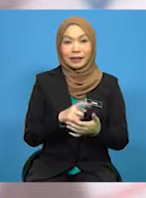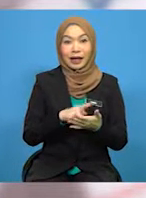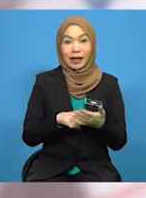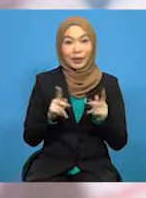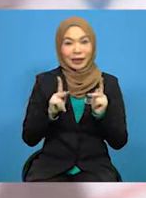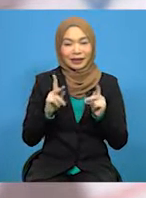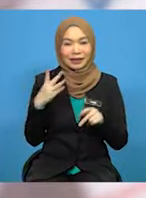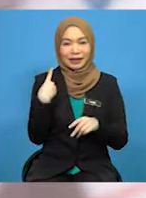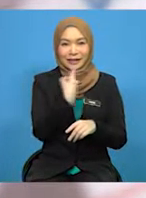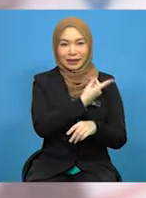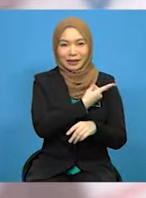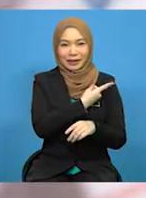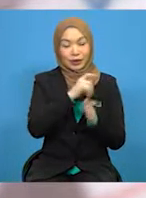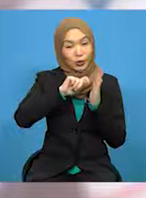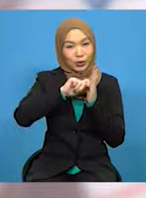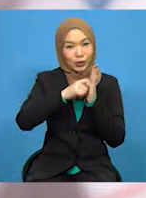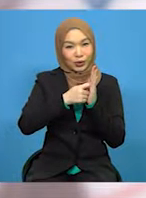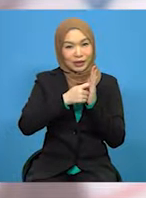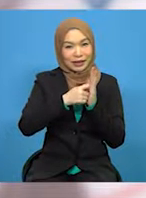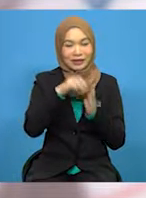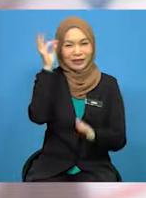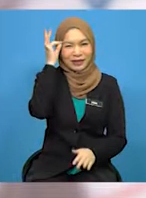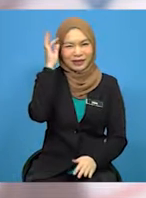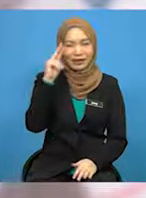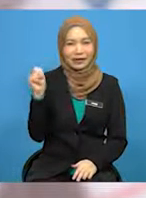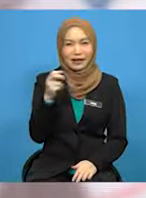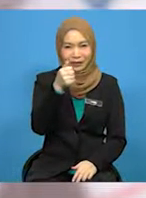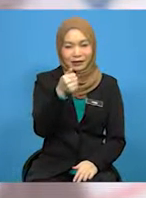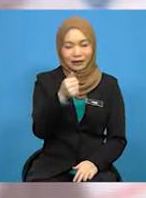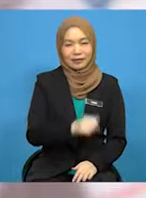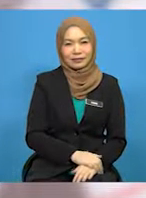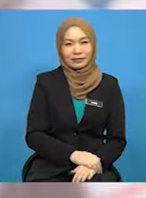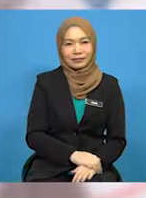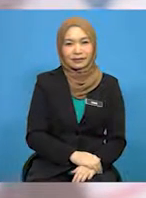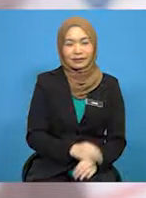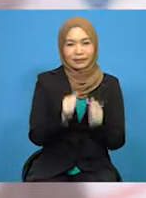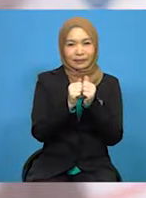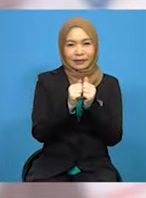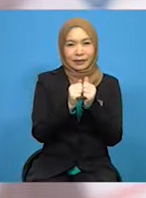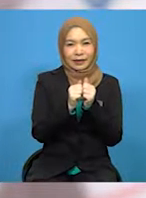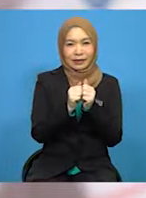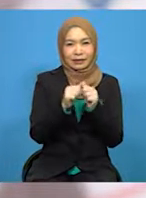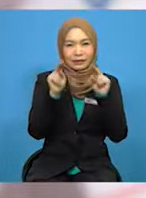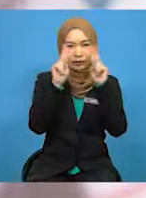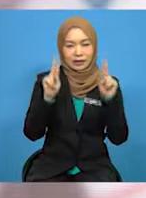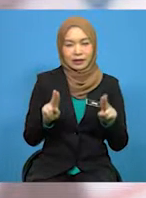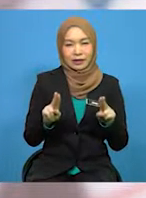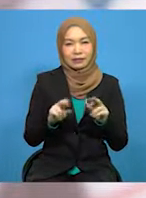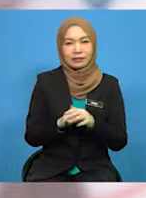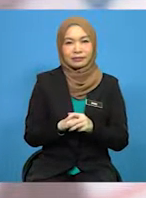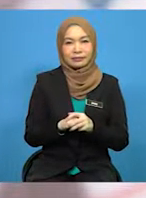Apa kata kita uji minda anda seketika dengan penilaian